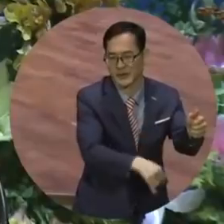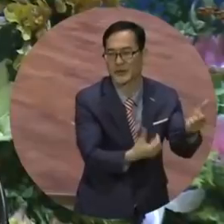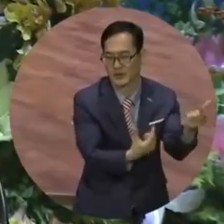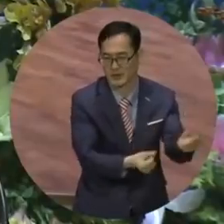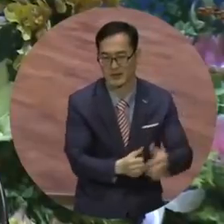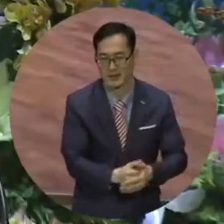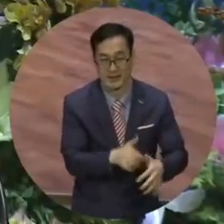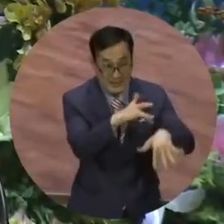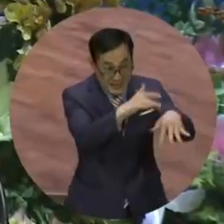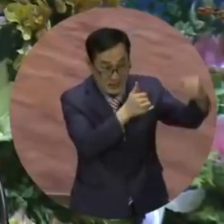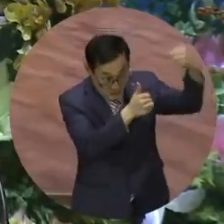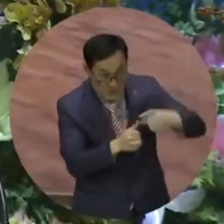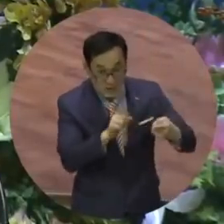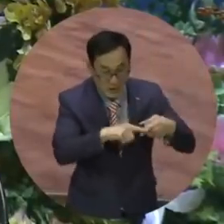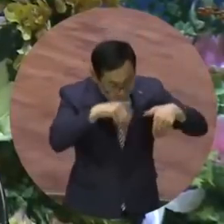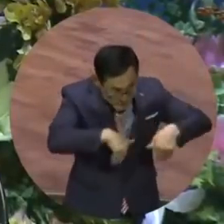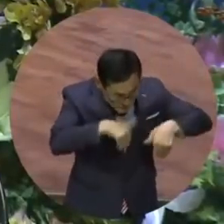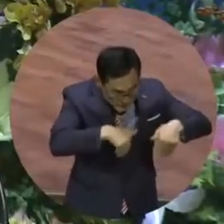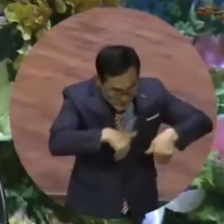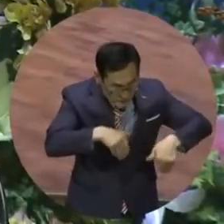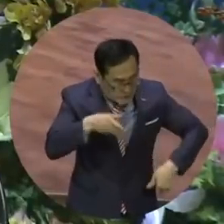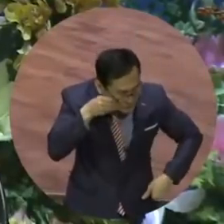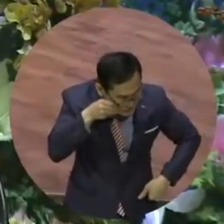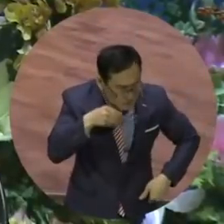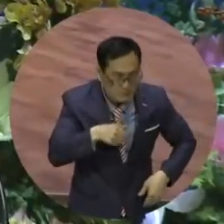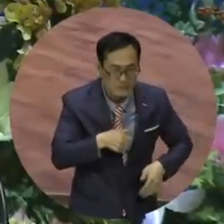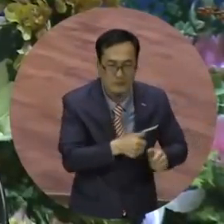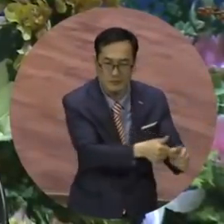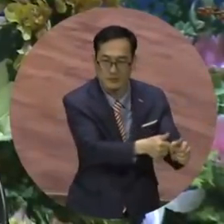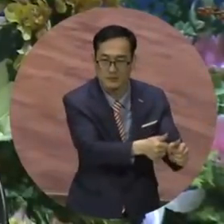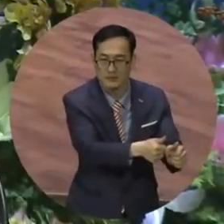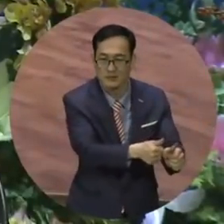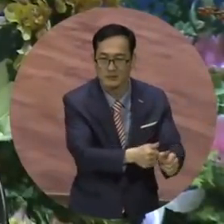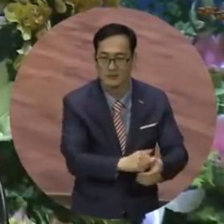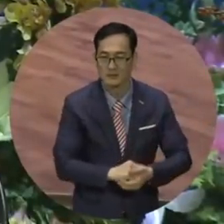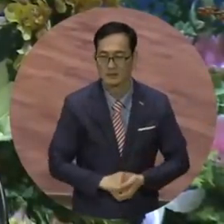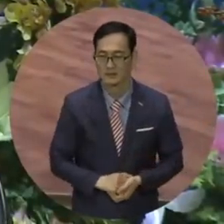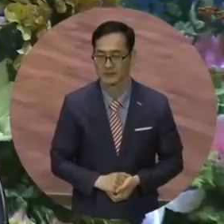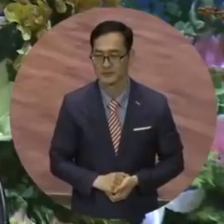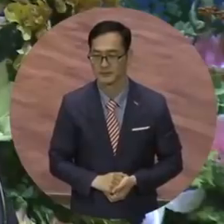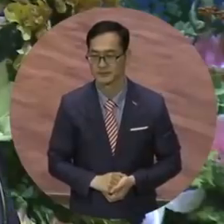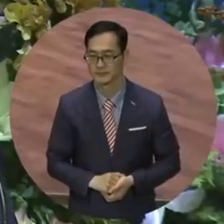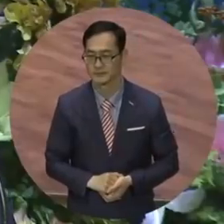마귀가 시킨 대로 해요. 마귀 시킨 대로 하는 게 뭐야? 여기 눈에 보이는 종교들이 종교들.